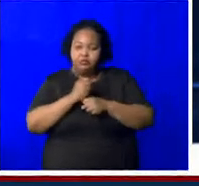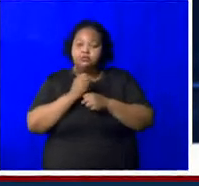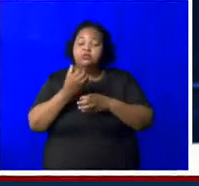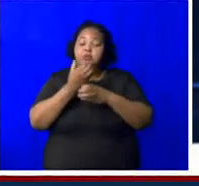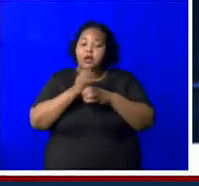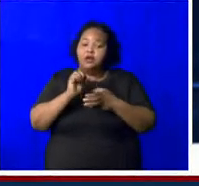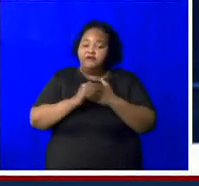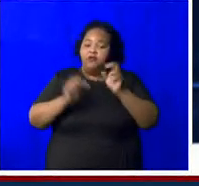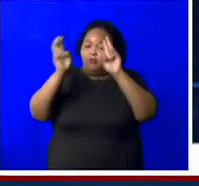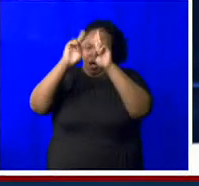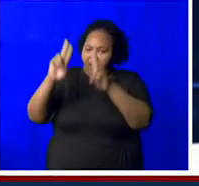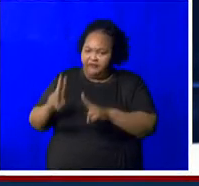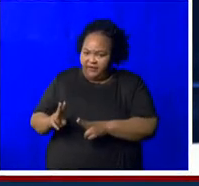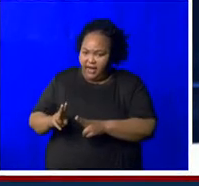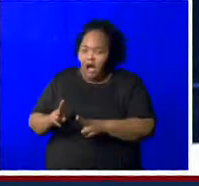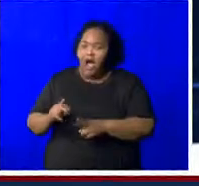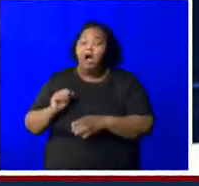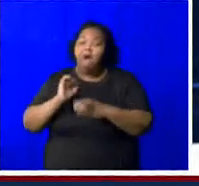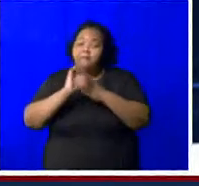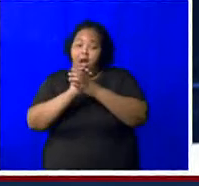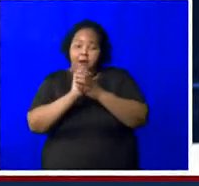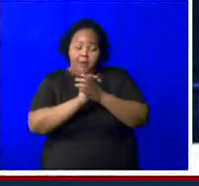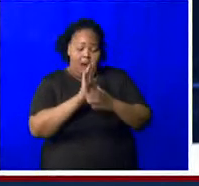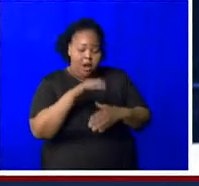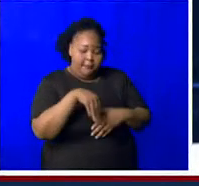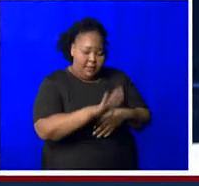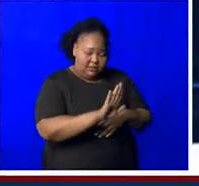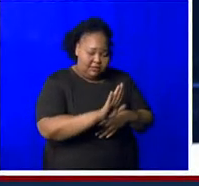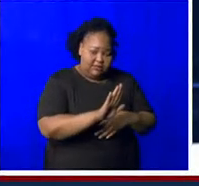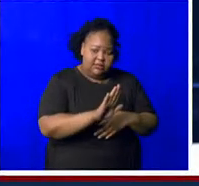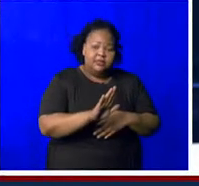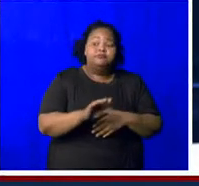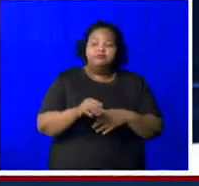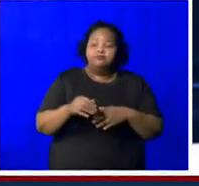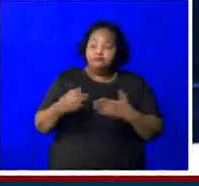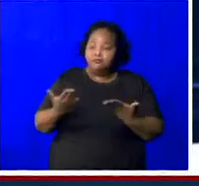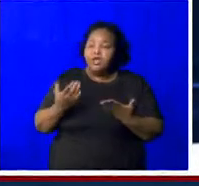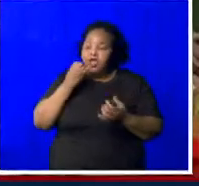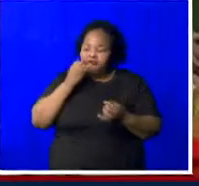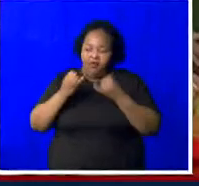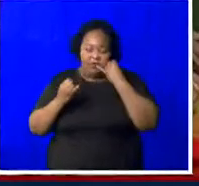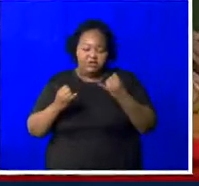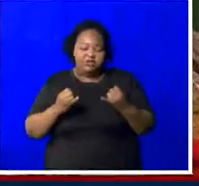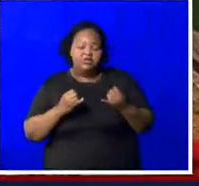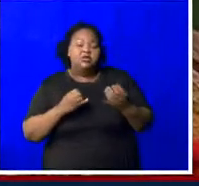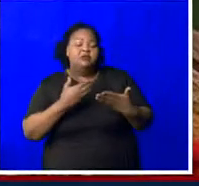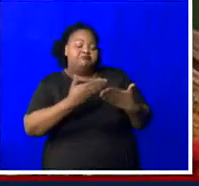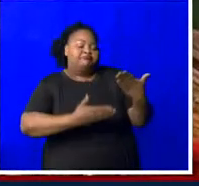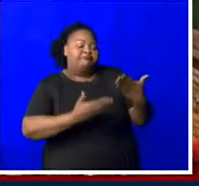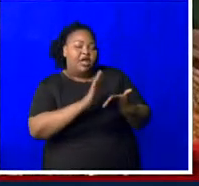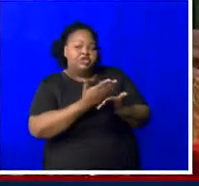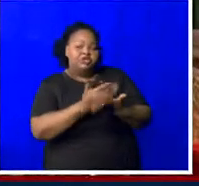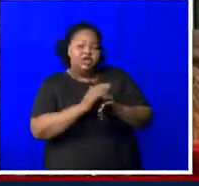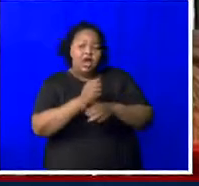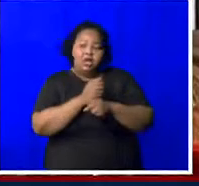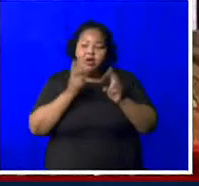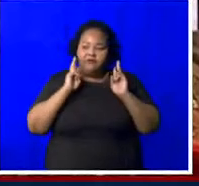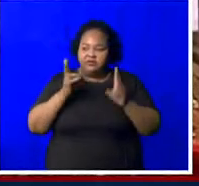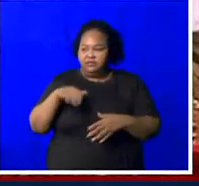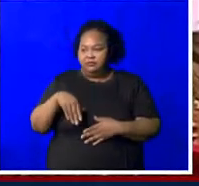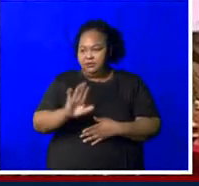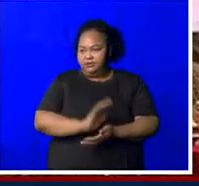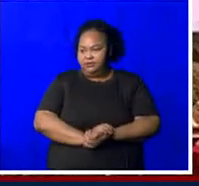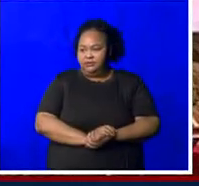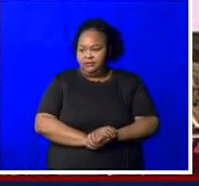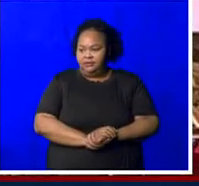ase-Afrika ekuthuthukiseni tindzaba tekuvakasha lokufaka ikhathi kushiyelana lukwaye. Emhlanganweni we-Tourism Investment